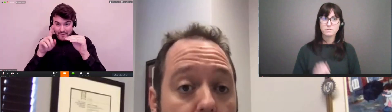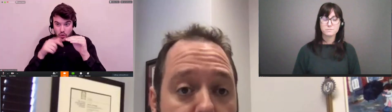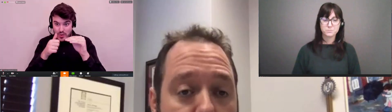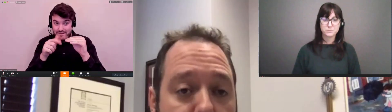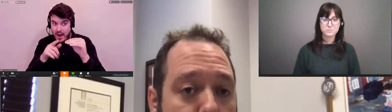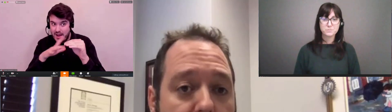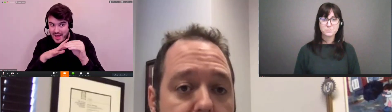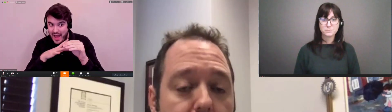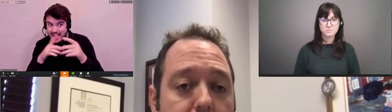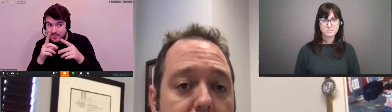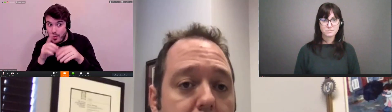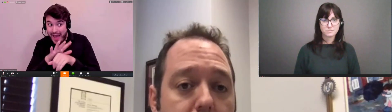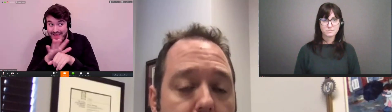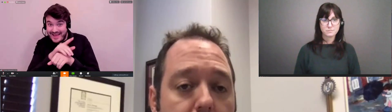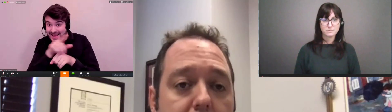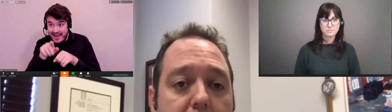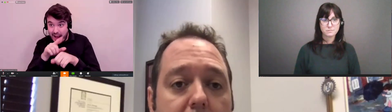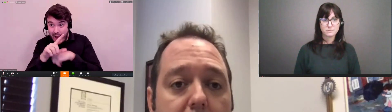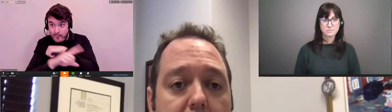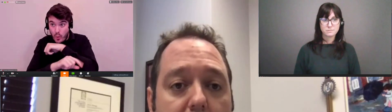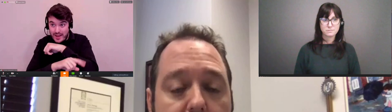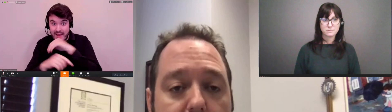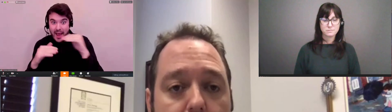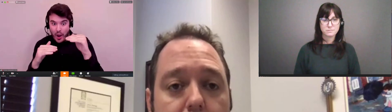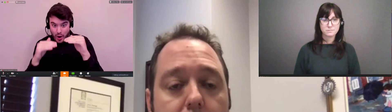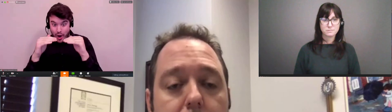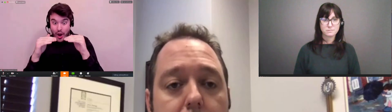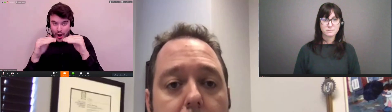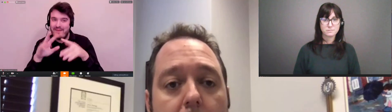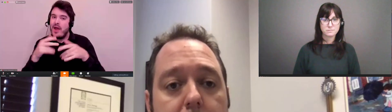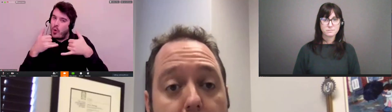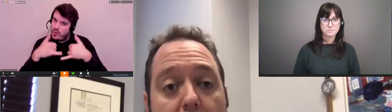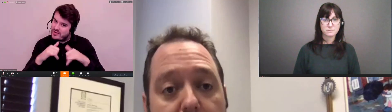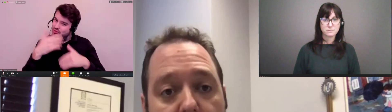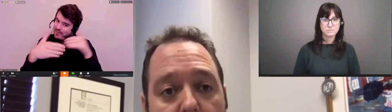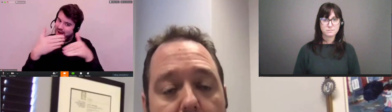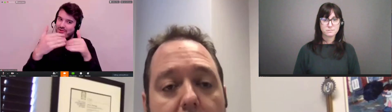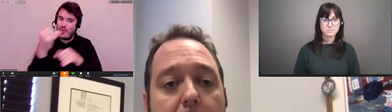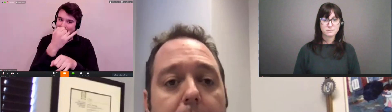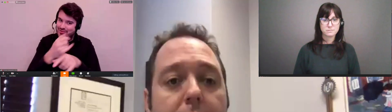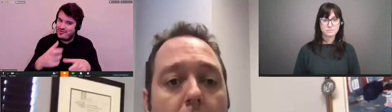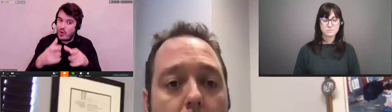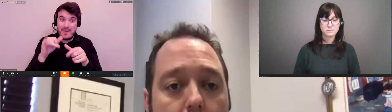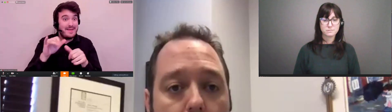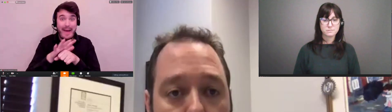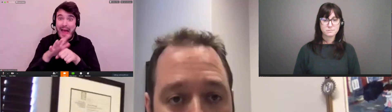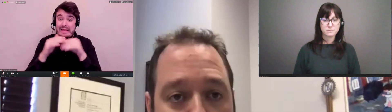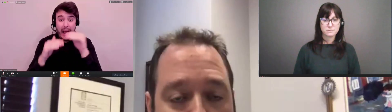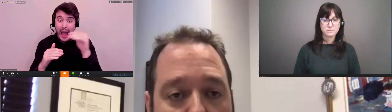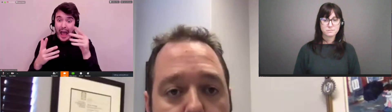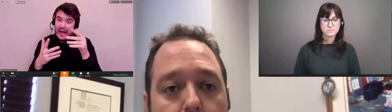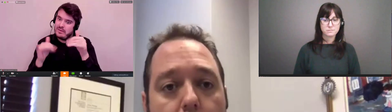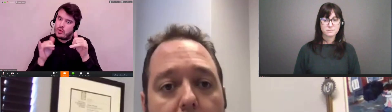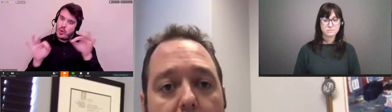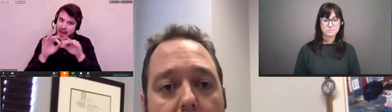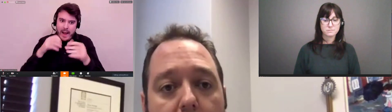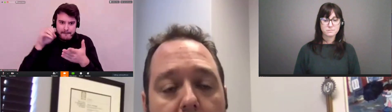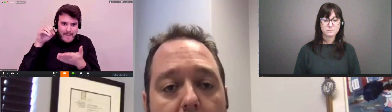pouvoir continuer les opérations d'une institution. Et c'est très important de planifier autour de ça